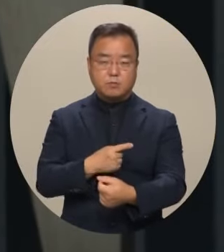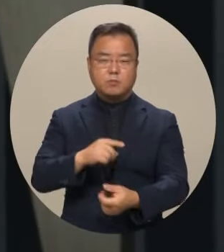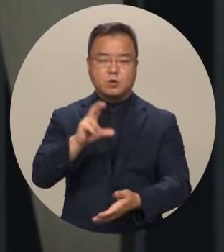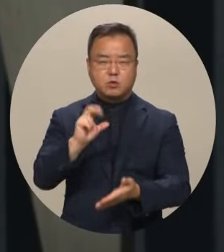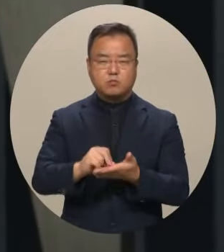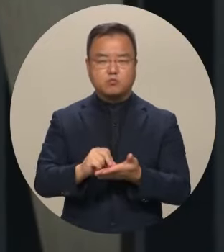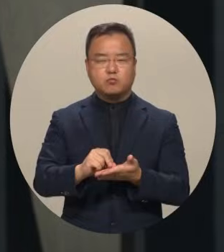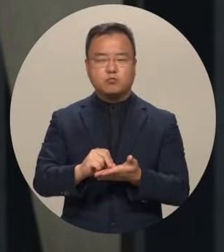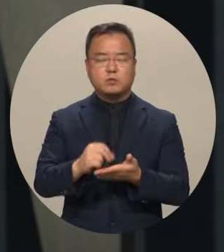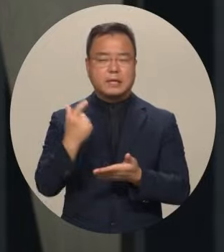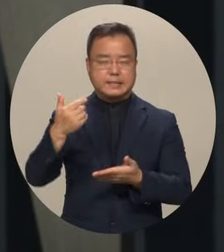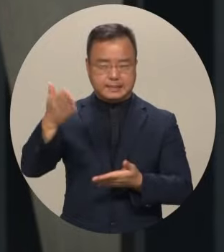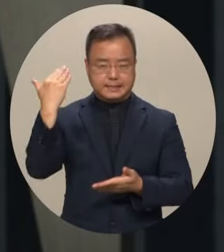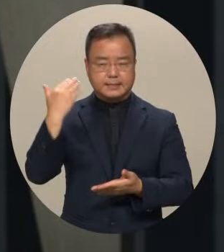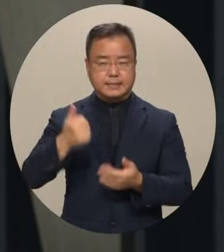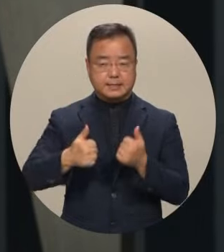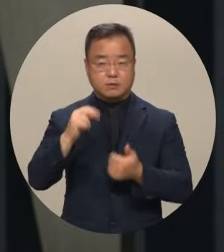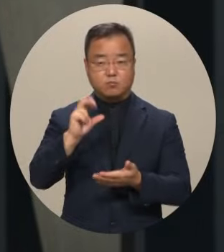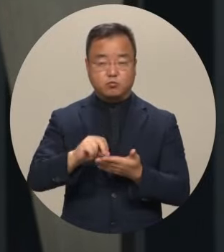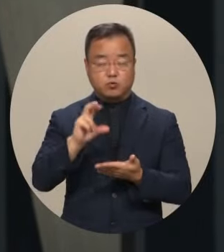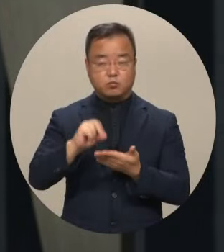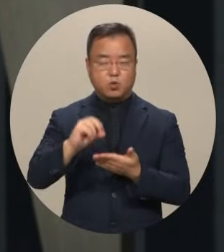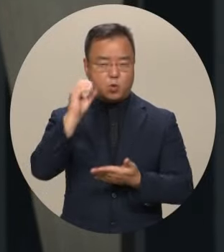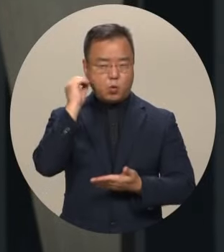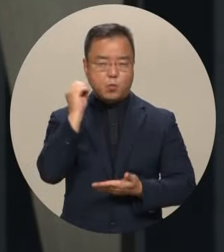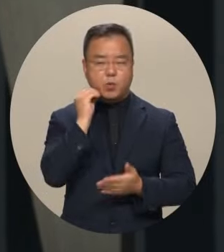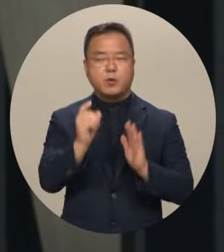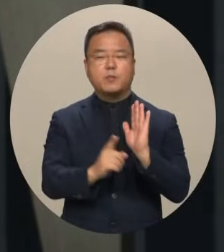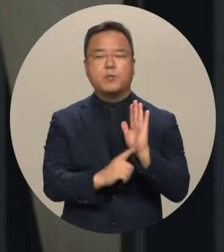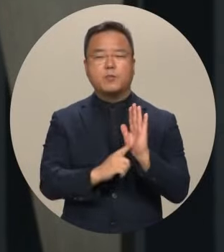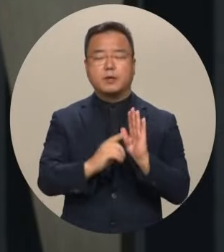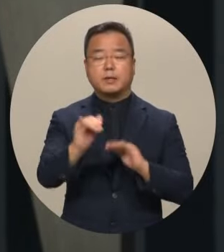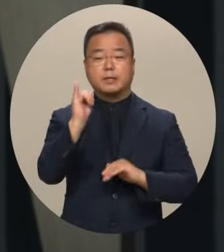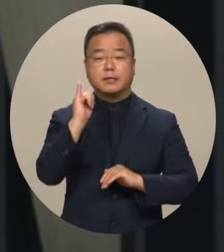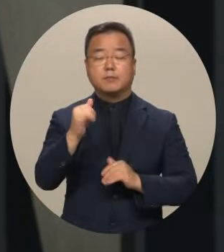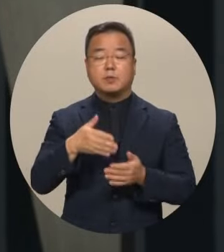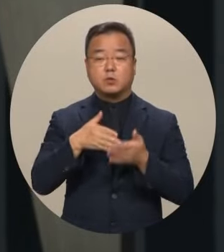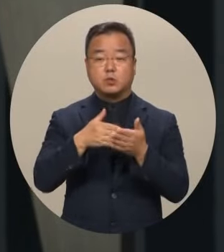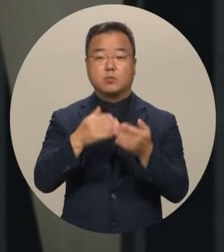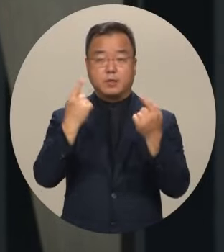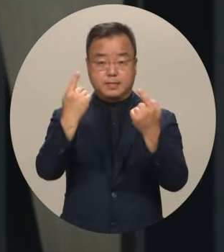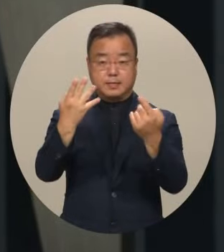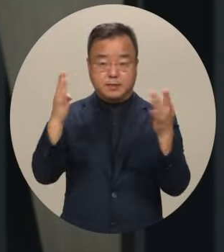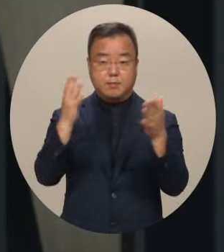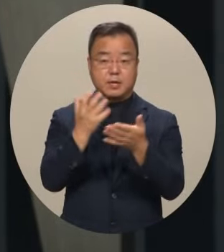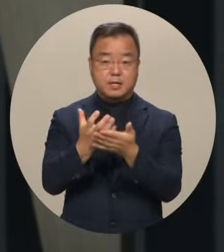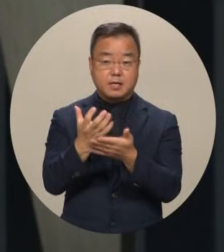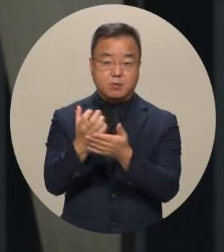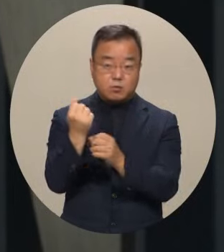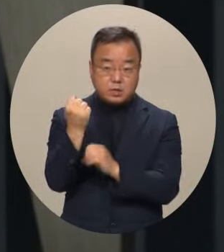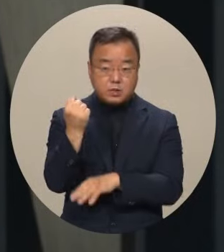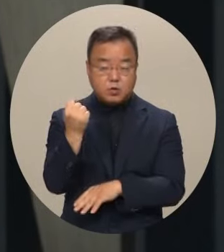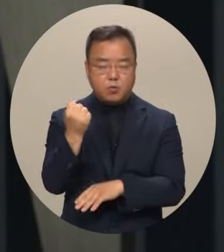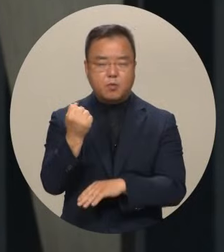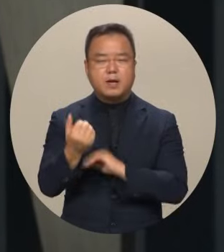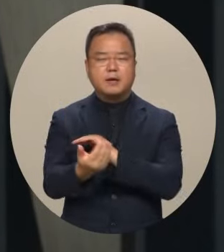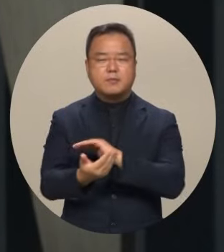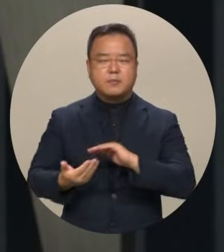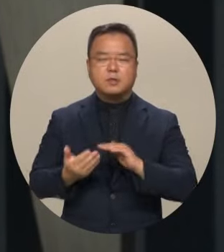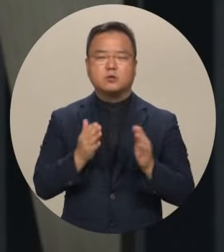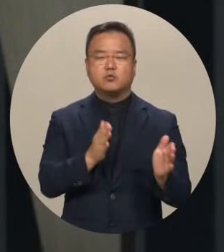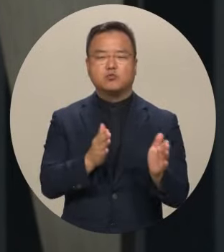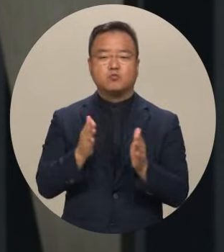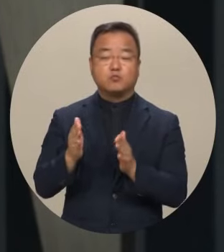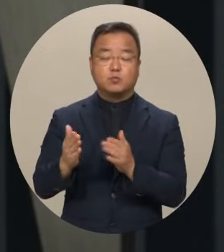홈페이지에 개시하는 경우들도 있습니다 이런 것들을 확인해서 지원한 그 대학의 자료를 기반으로 해서 준비를 한다면